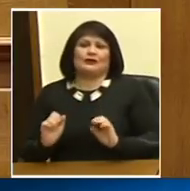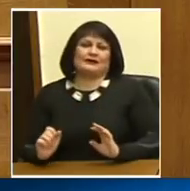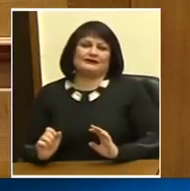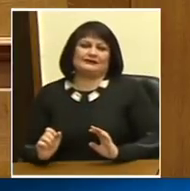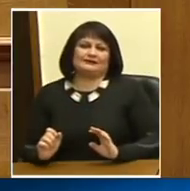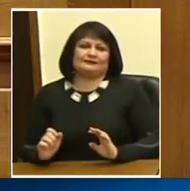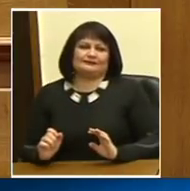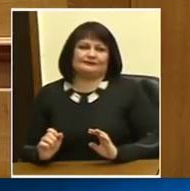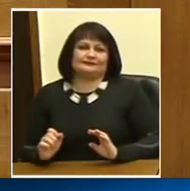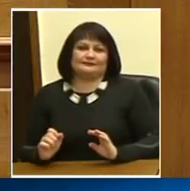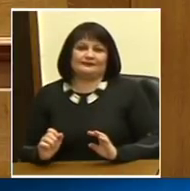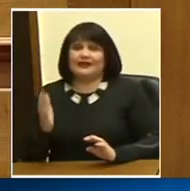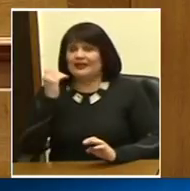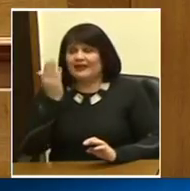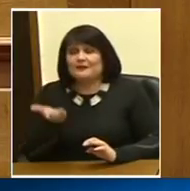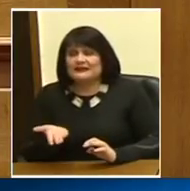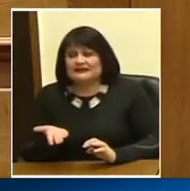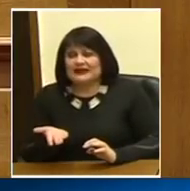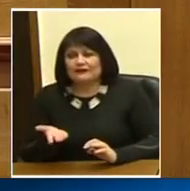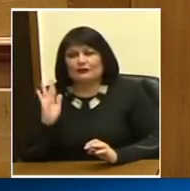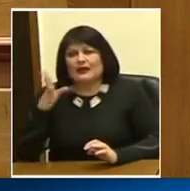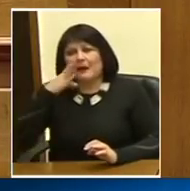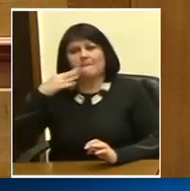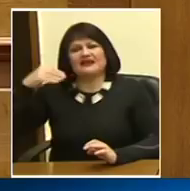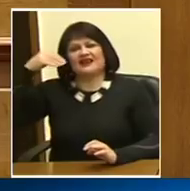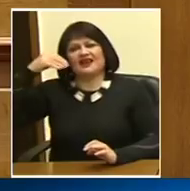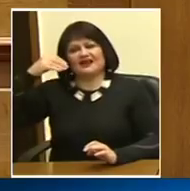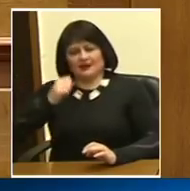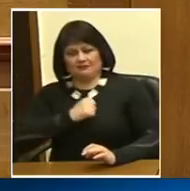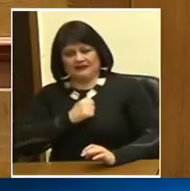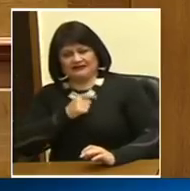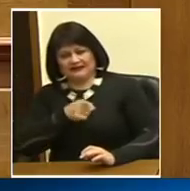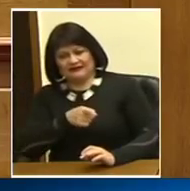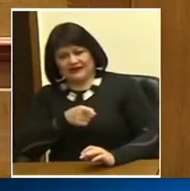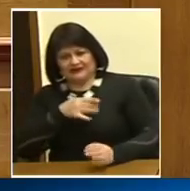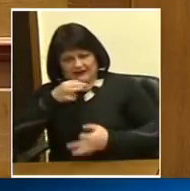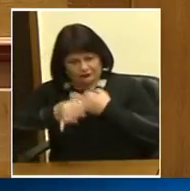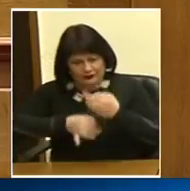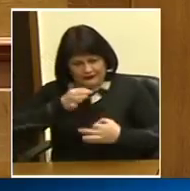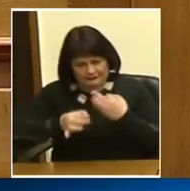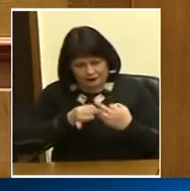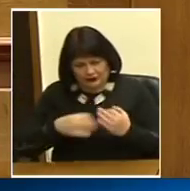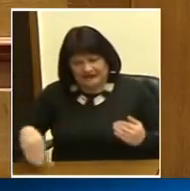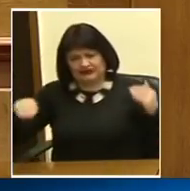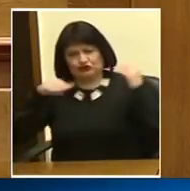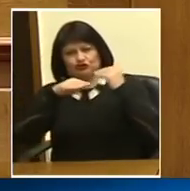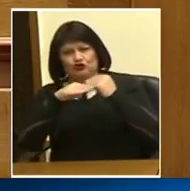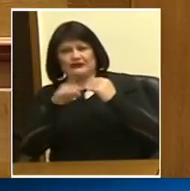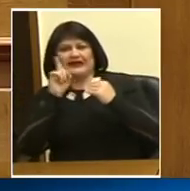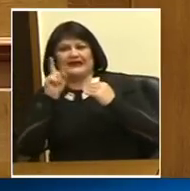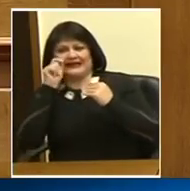Δεν πίστηκαν οι οπαδοί της Πατριαρχίας από νέα επιχειρήματα όσον ήταν υπέρ της ισότητας ανδρών και